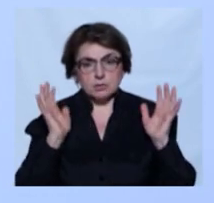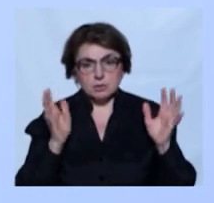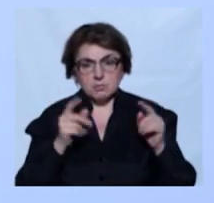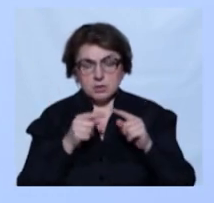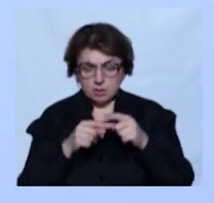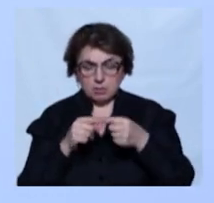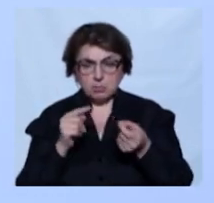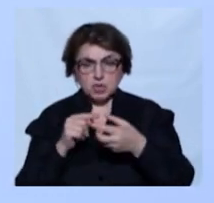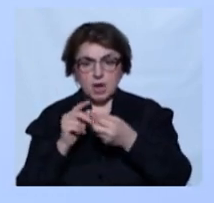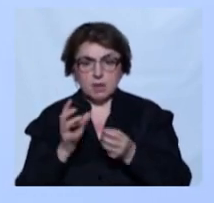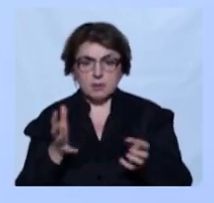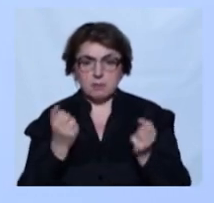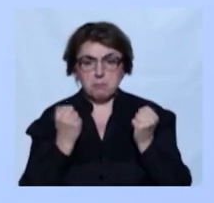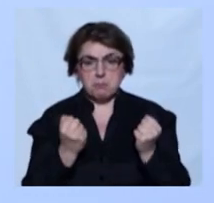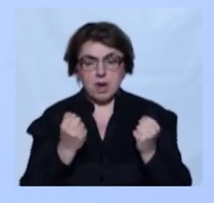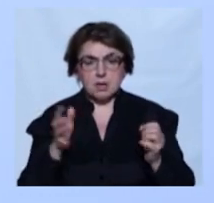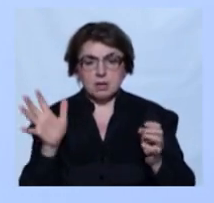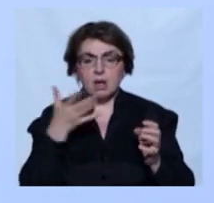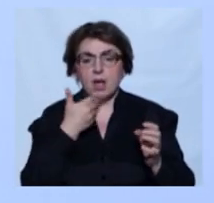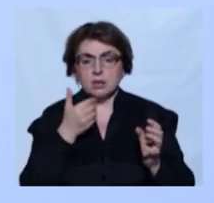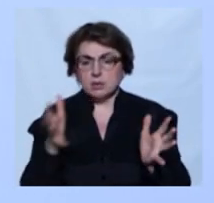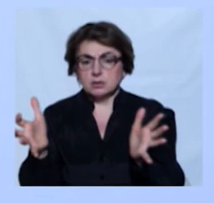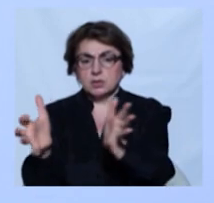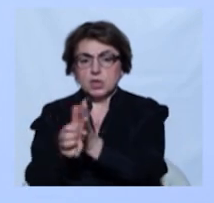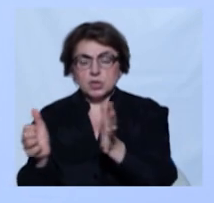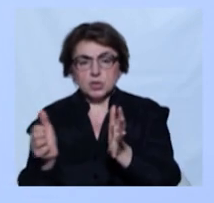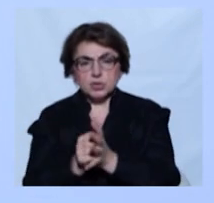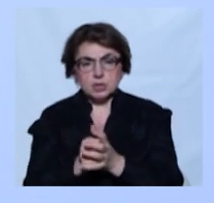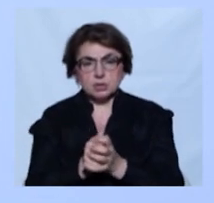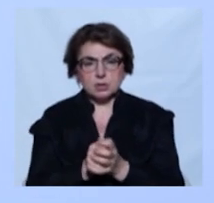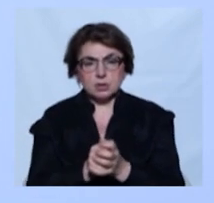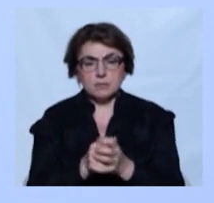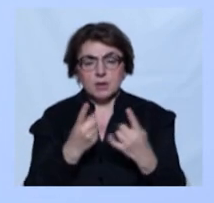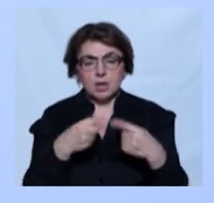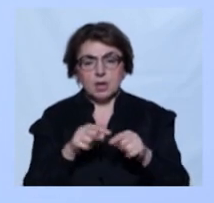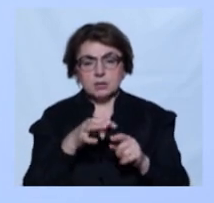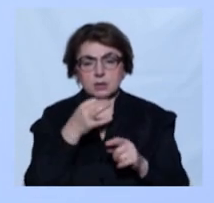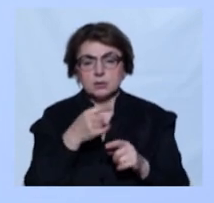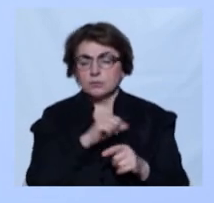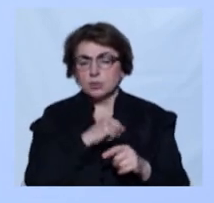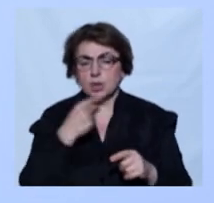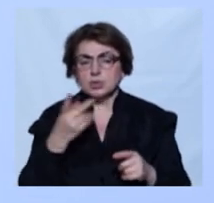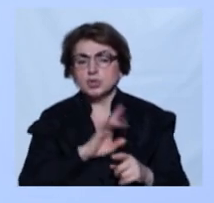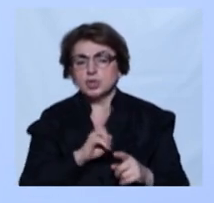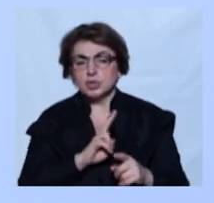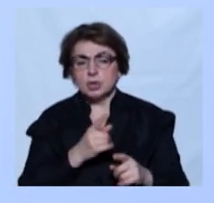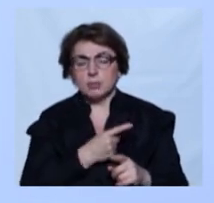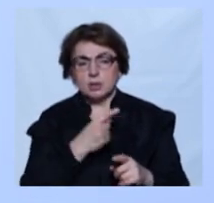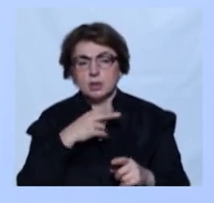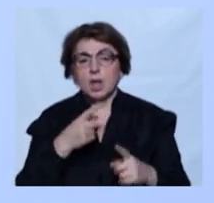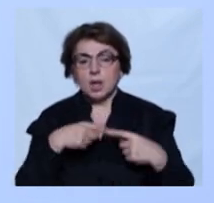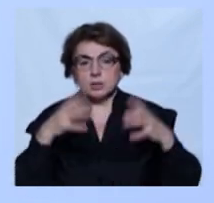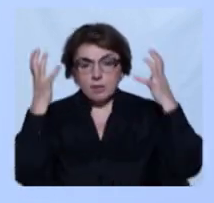ბასრი ბრჭყალები, რომლითაც ადვილად იჭერს, ასე ვთქვათ, ნადავლს. ასევეა